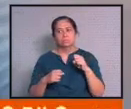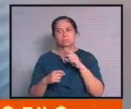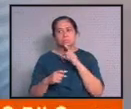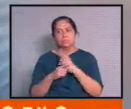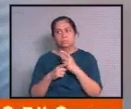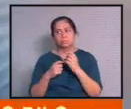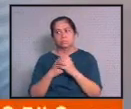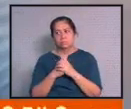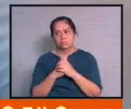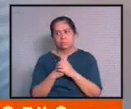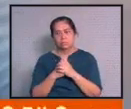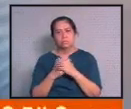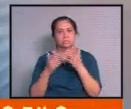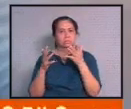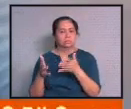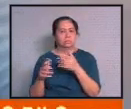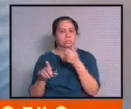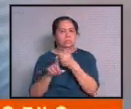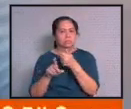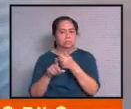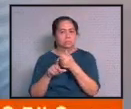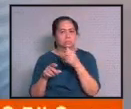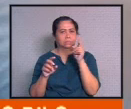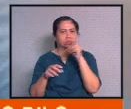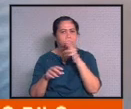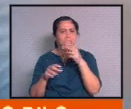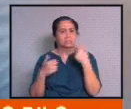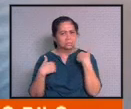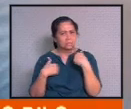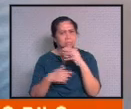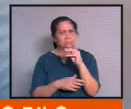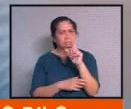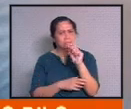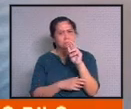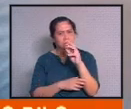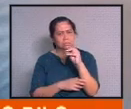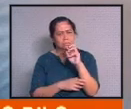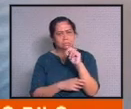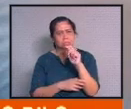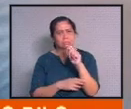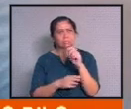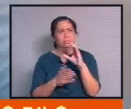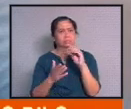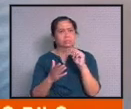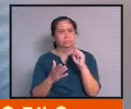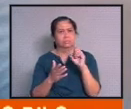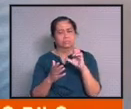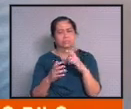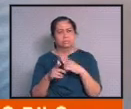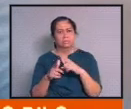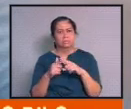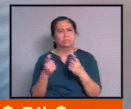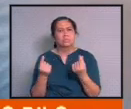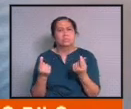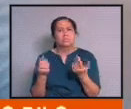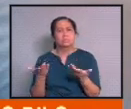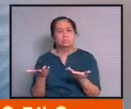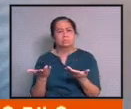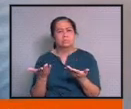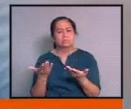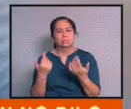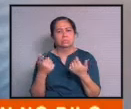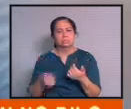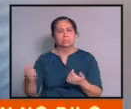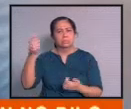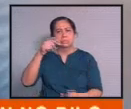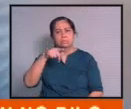medyo may kapabayaan dyan kasi meron na palang maltreatment na case. Mm-hmm. And then, ano po yung ginawa nung